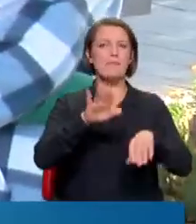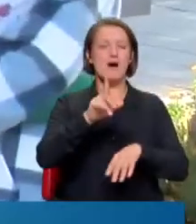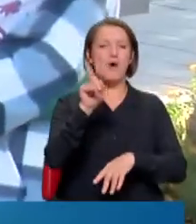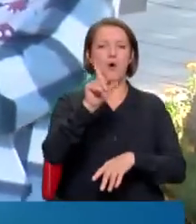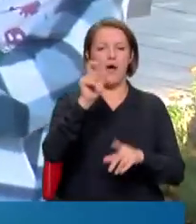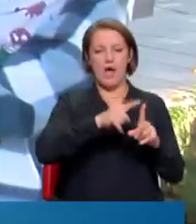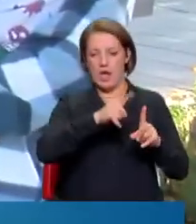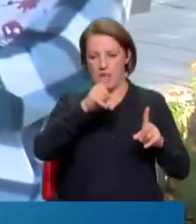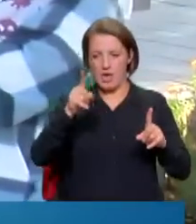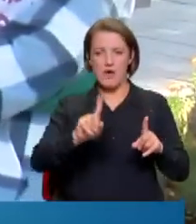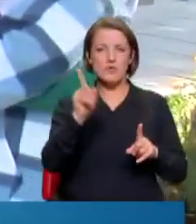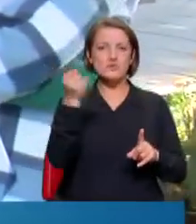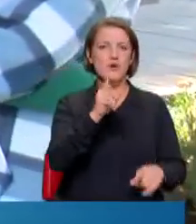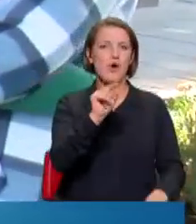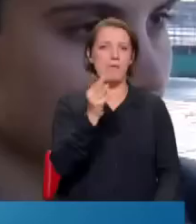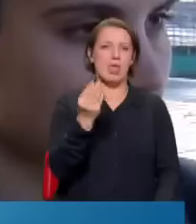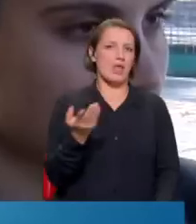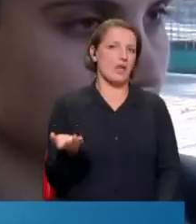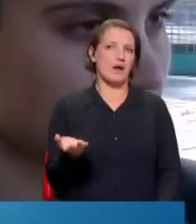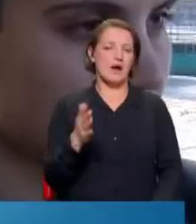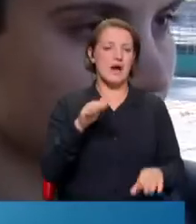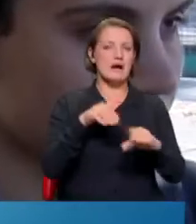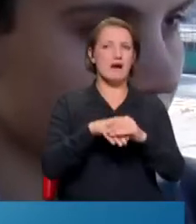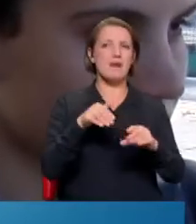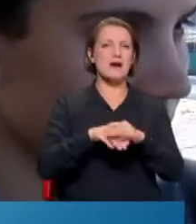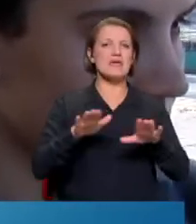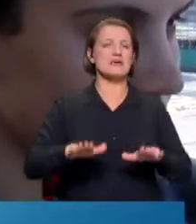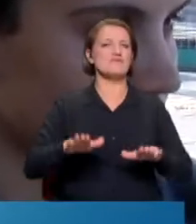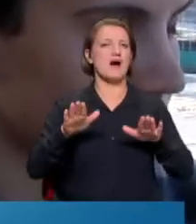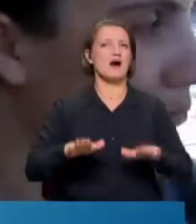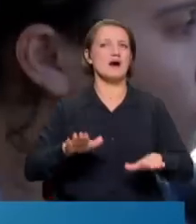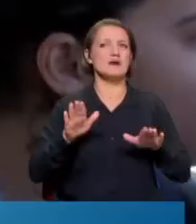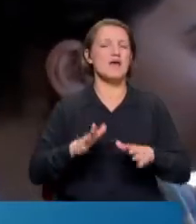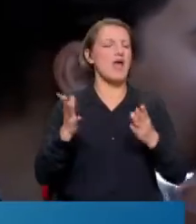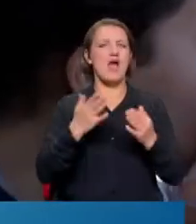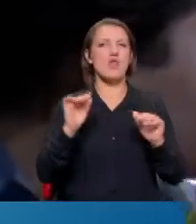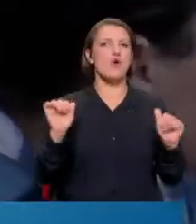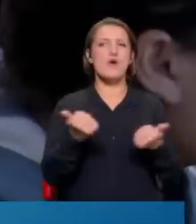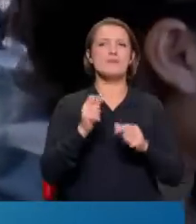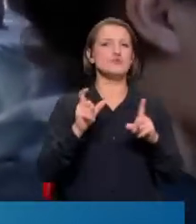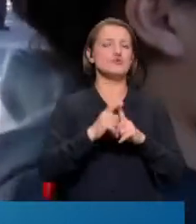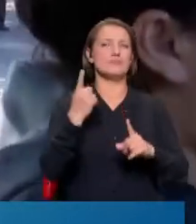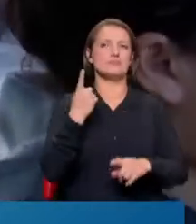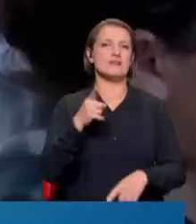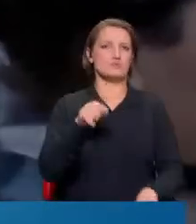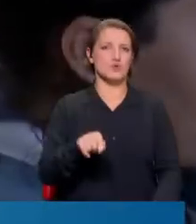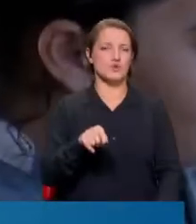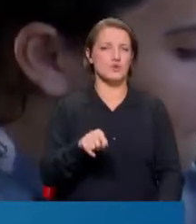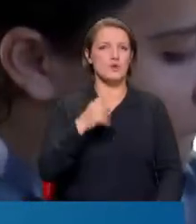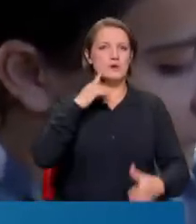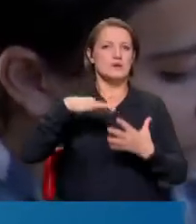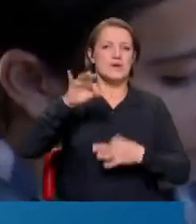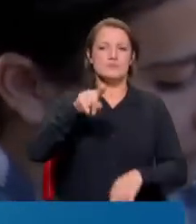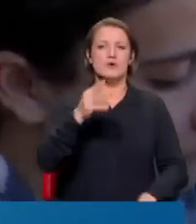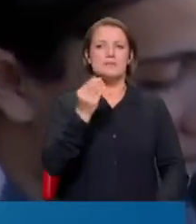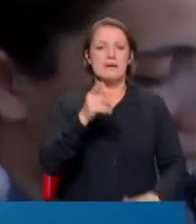ayda sadece % 111'e ulaşabildi kampanyaların yavaş eten en önemli durumlardan birisi de bu insanlar